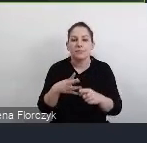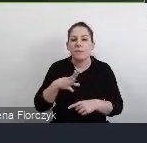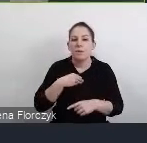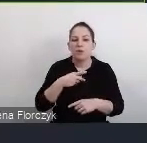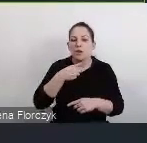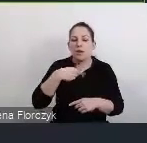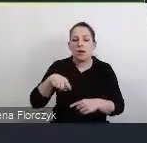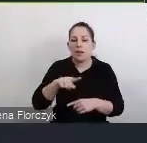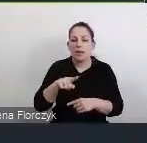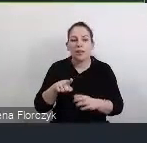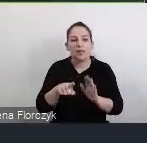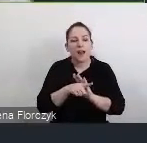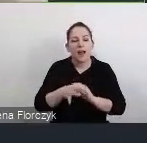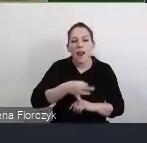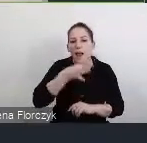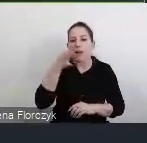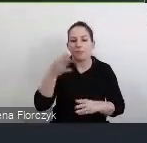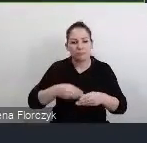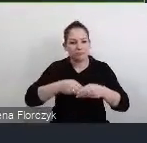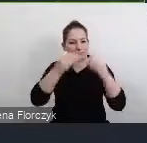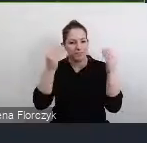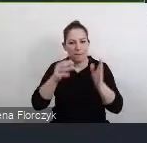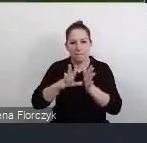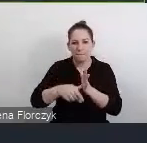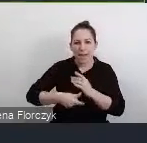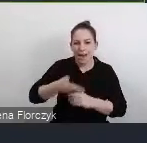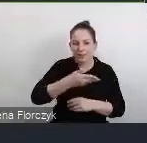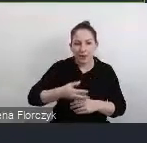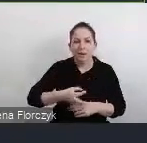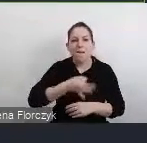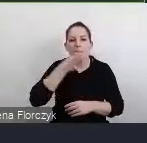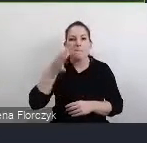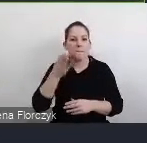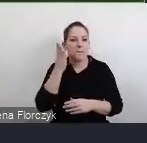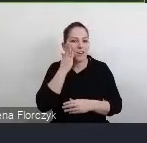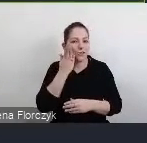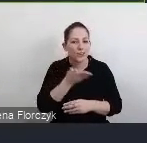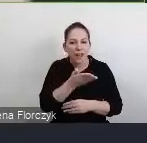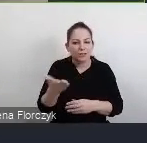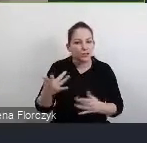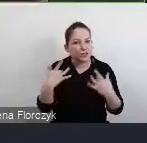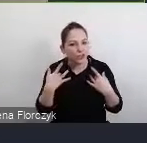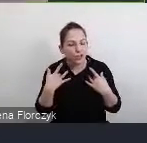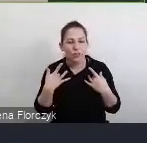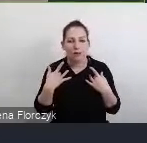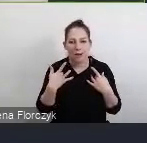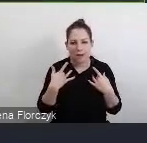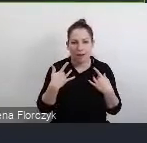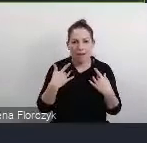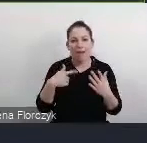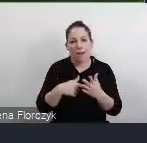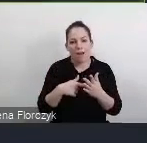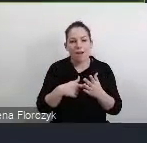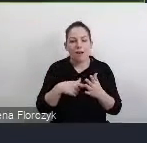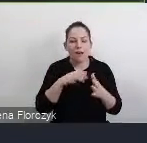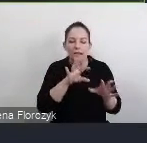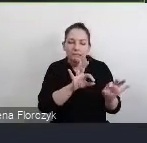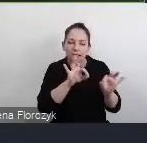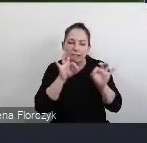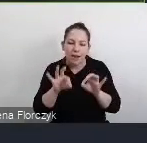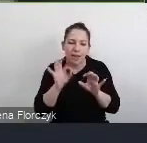dla lepszego rozwoju miasta, dla polepszenia życia mieszkańców tutaj wyciągać z